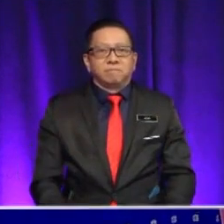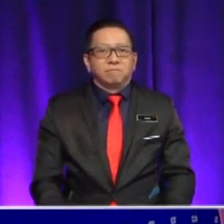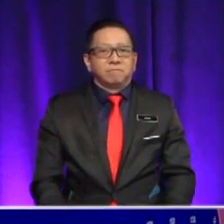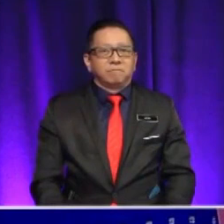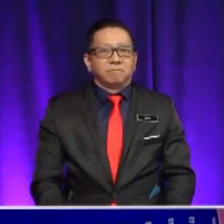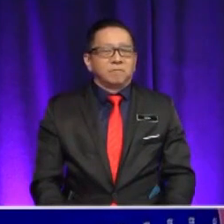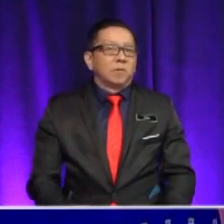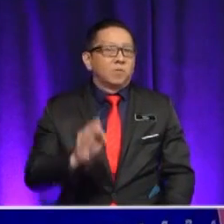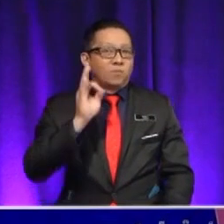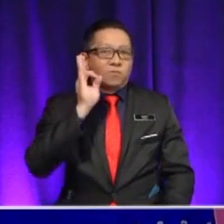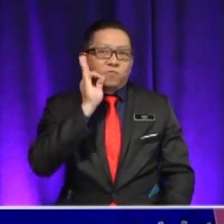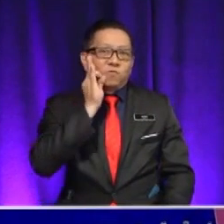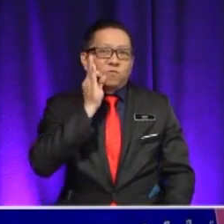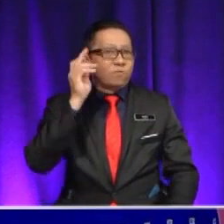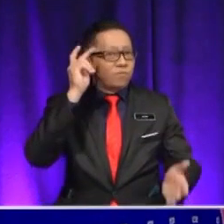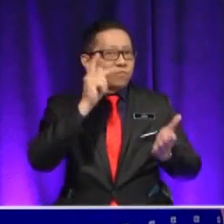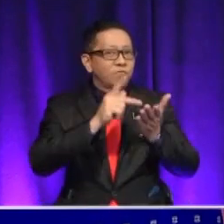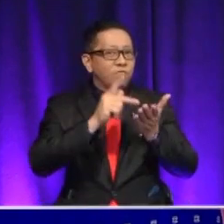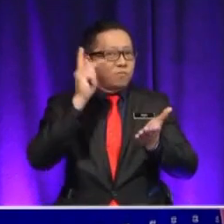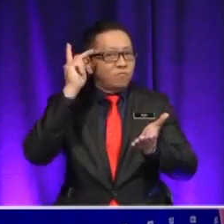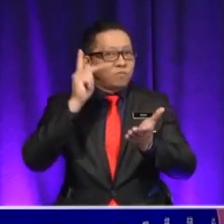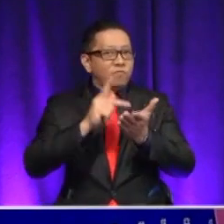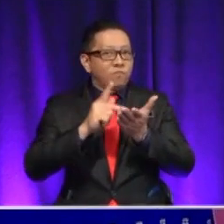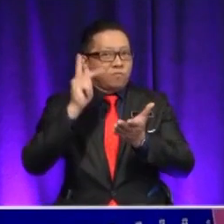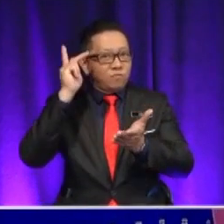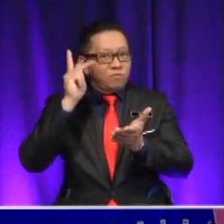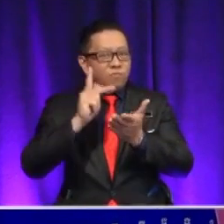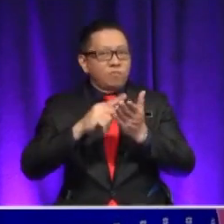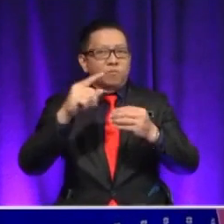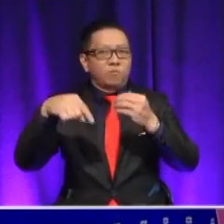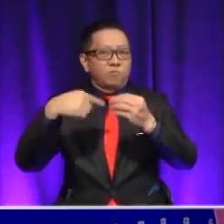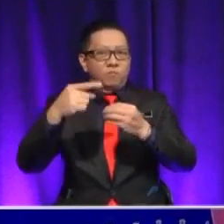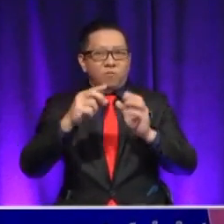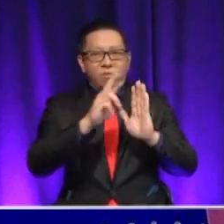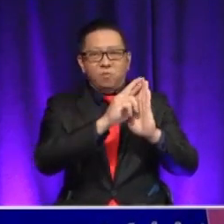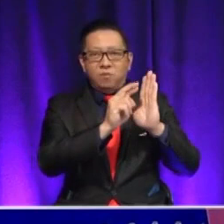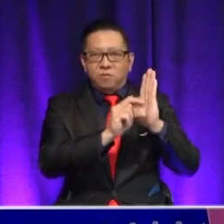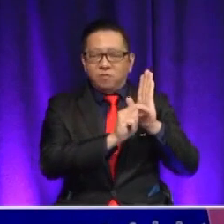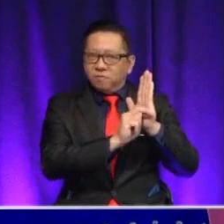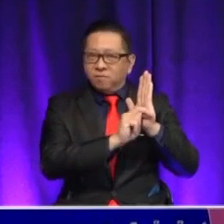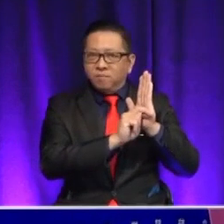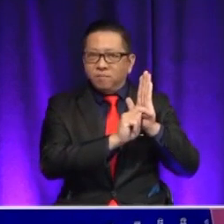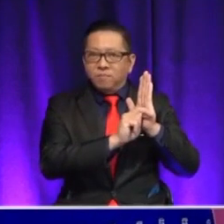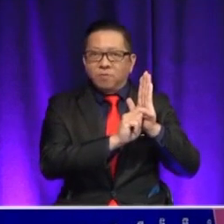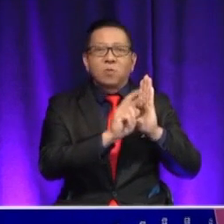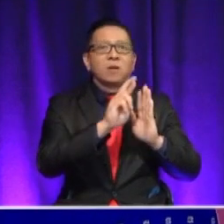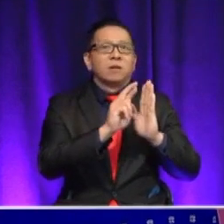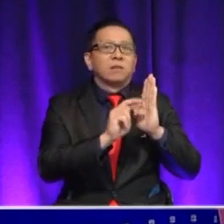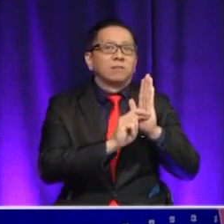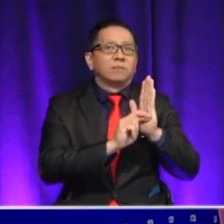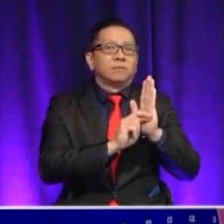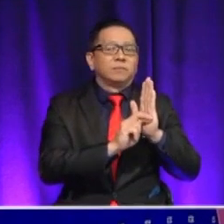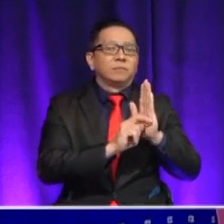Farah bagi pengenalan sikitlah mengenai rukun negara. Seperti mana Mira dah beritahu kita tadi, rukun